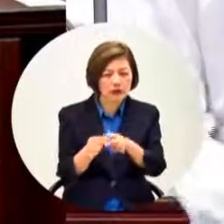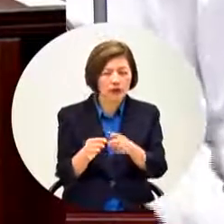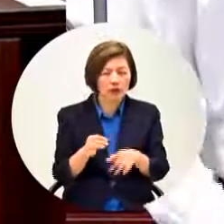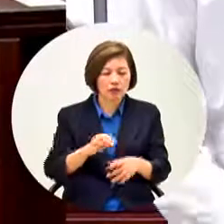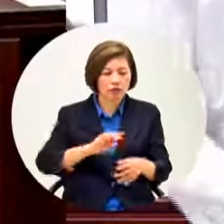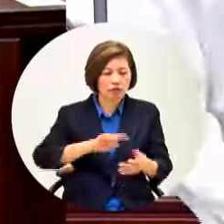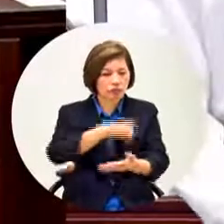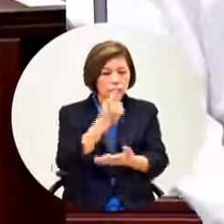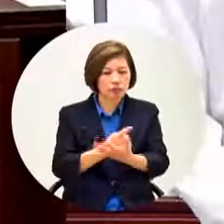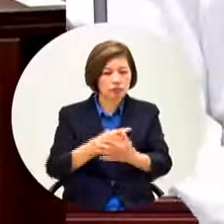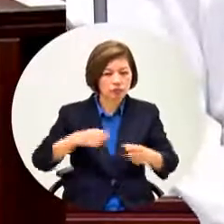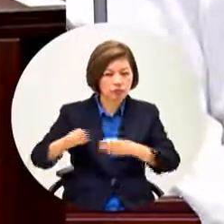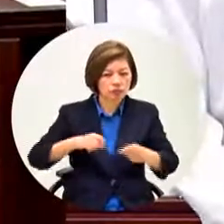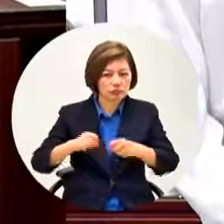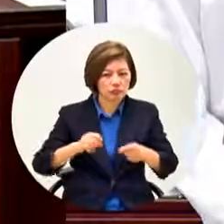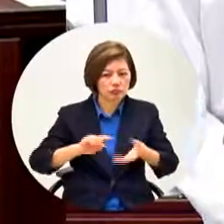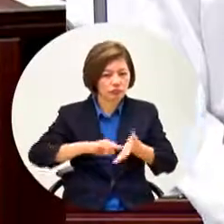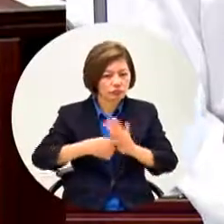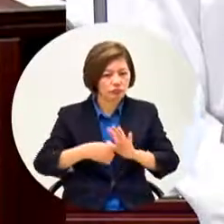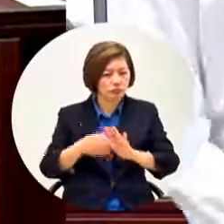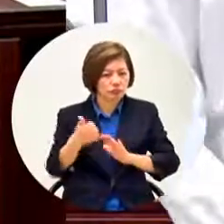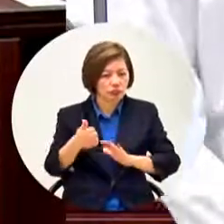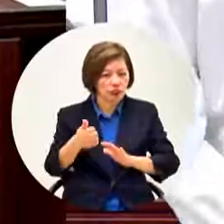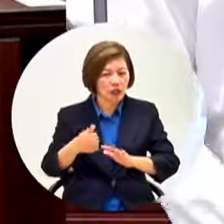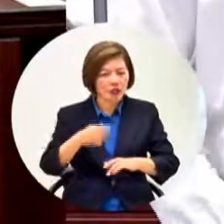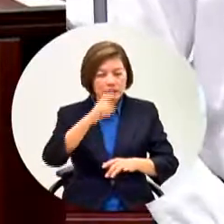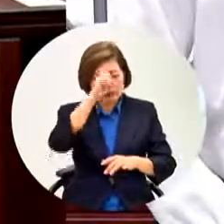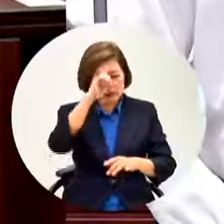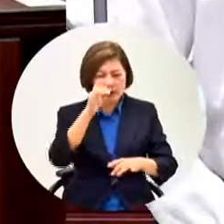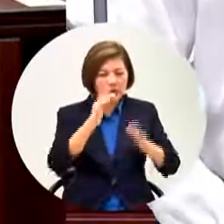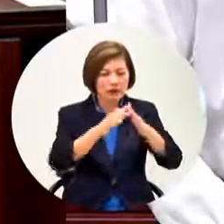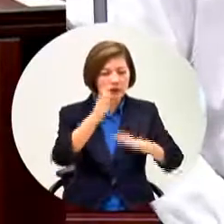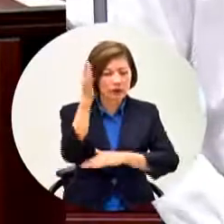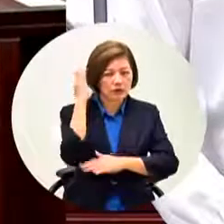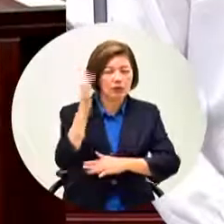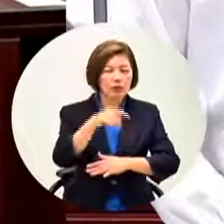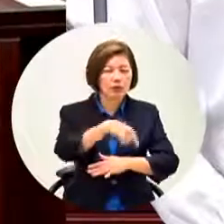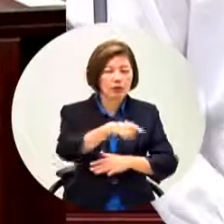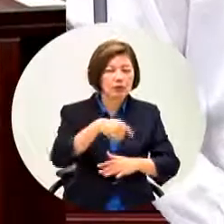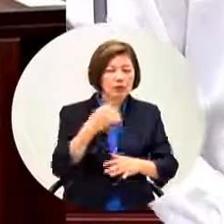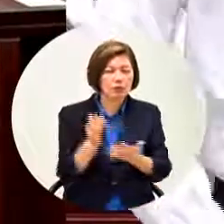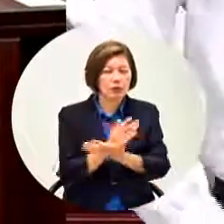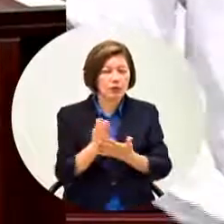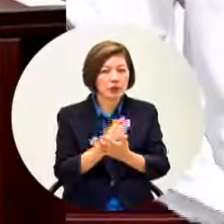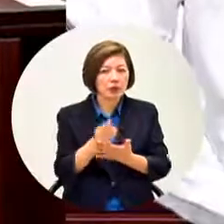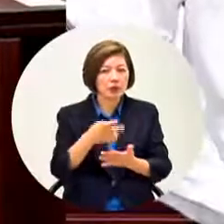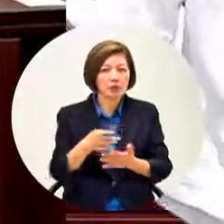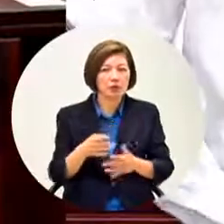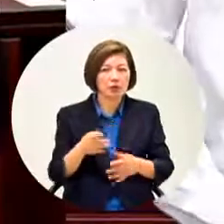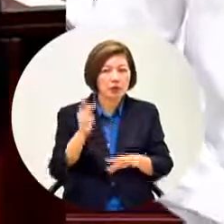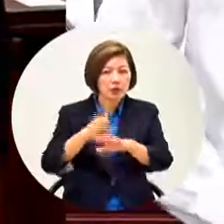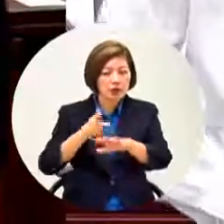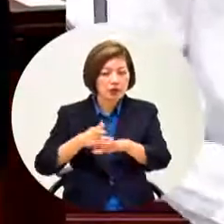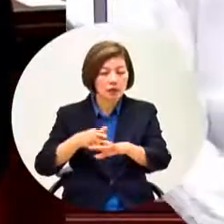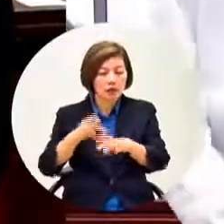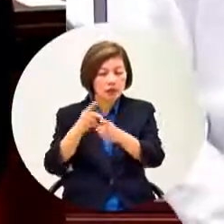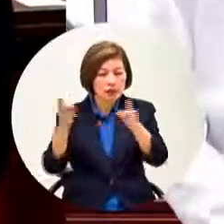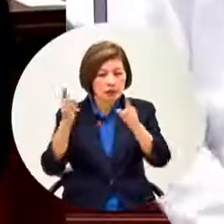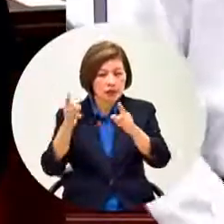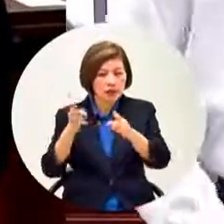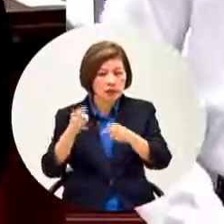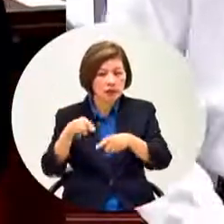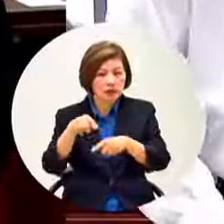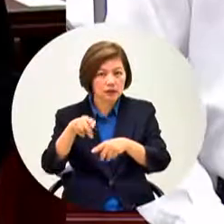益，希望高雄市政府会当评估吼，伫进修科大一直到机场的这个路段，加上讲 Y5 到